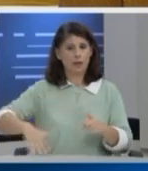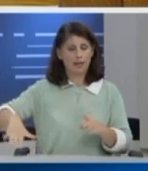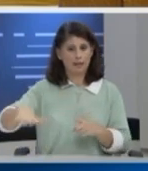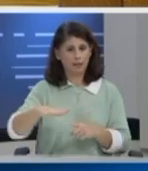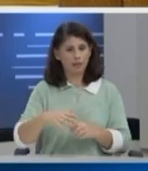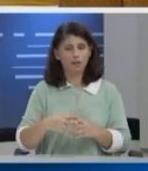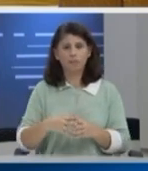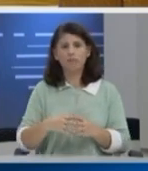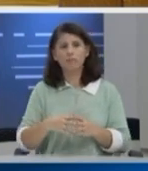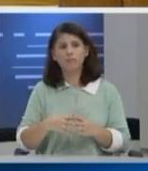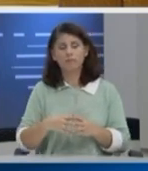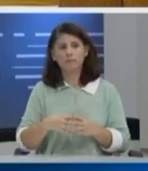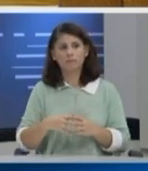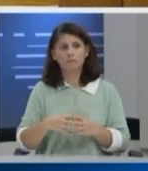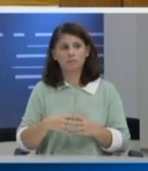λαό.